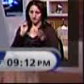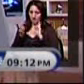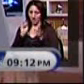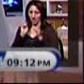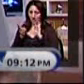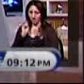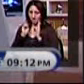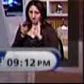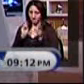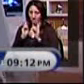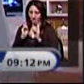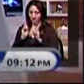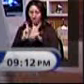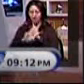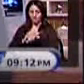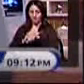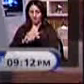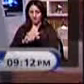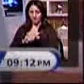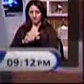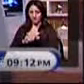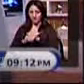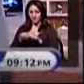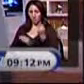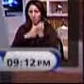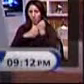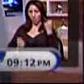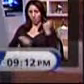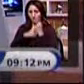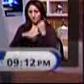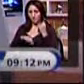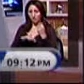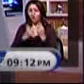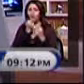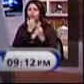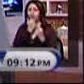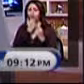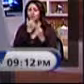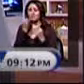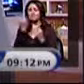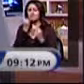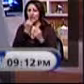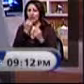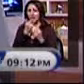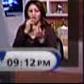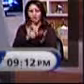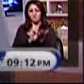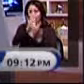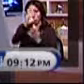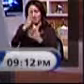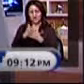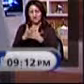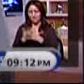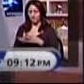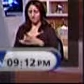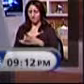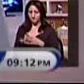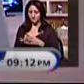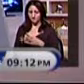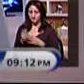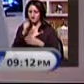أفضل، هل ده كافي لإن أنا أعملها بهذه الطريقة المهينة ومشيها؟ هي بتشتغل اسمح لي يعني، هو